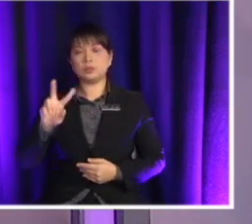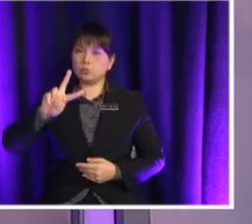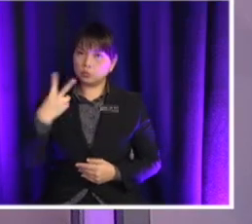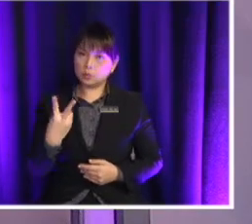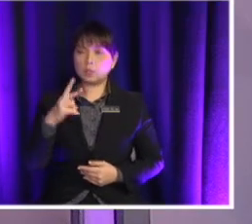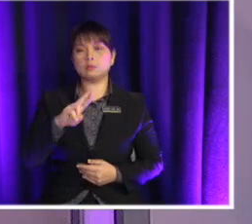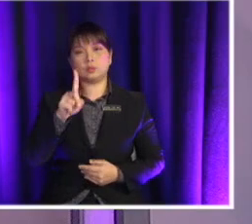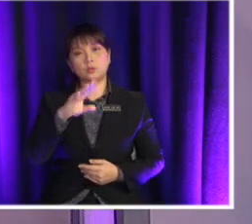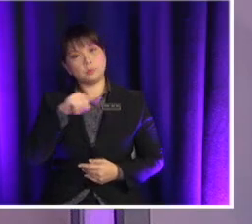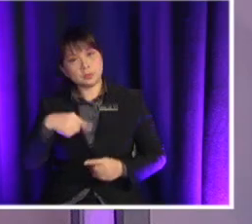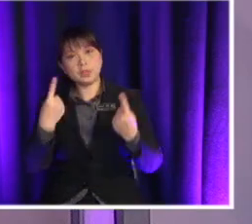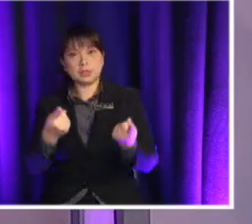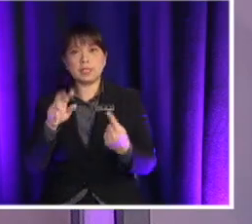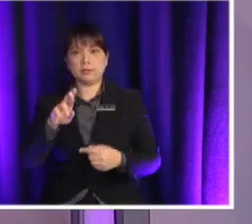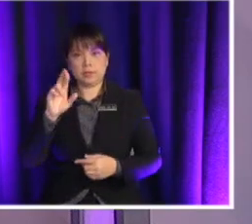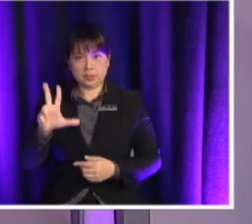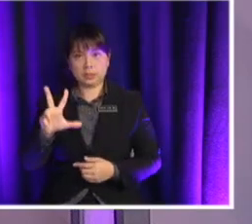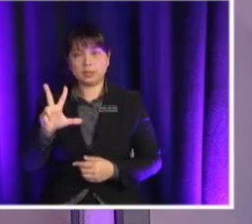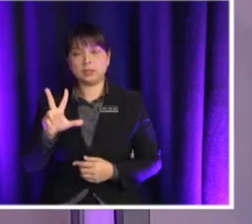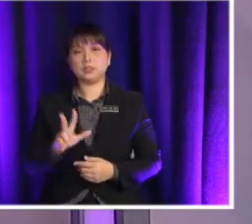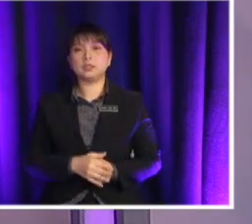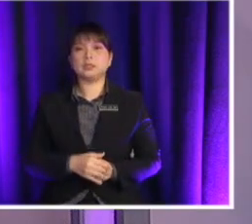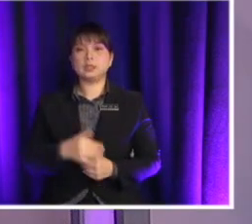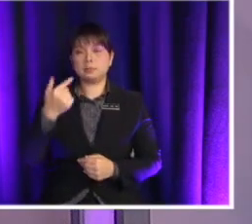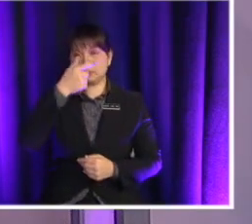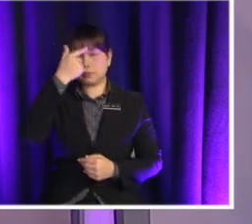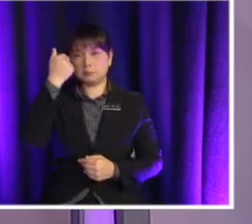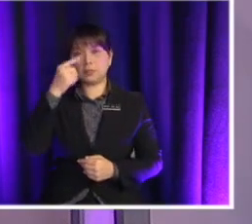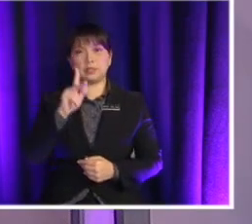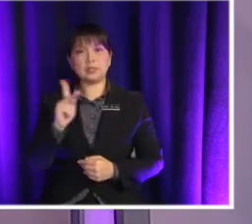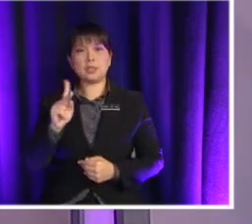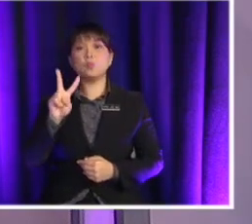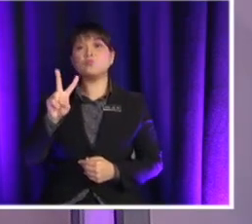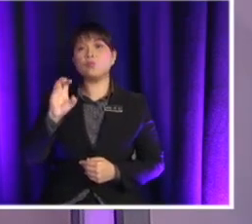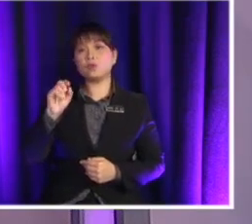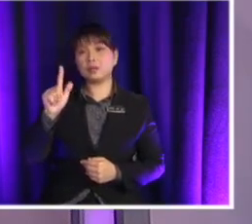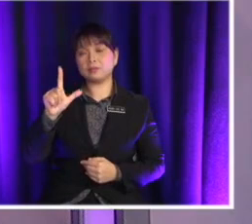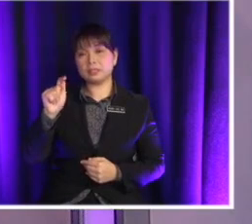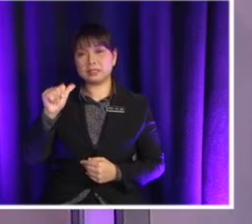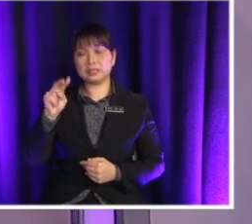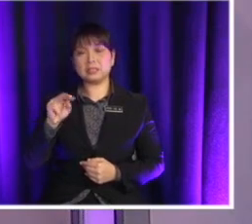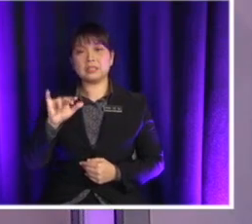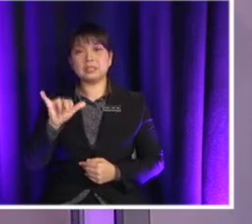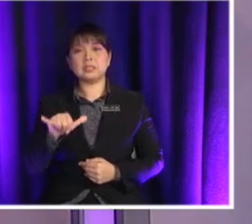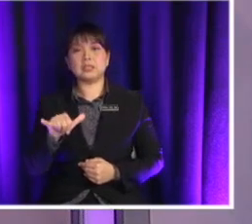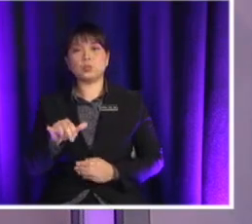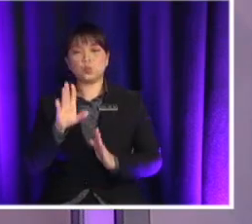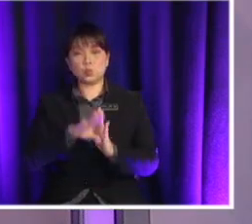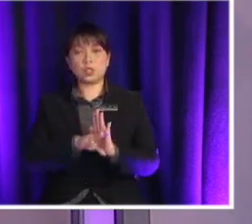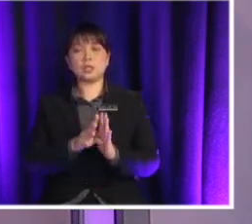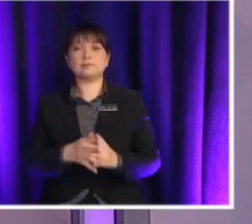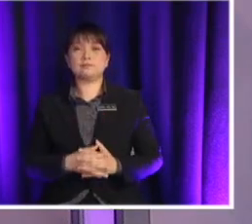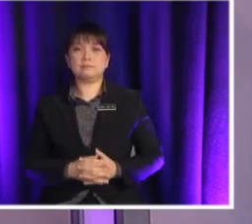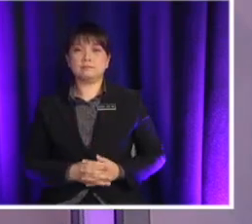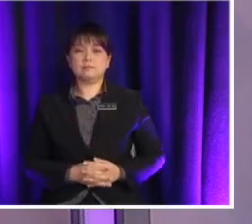lah Aiman. Jadi menyebabkan voltan yang susut pada contohnya pada voltan tapak ni untuk membolehkan transistor